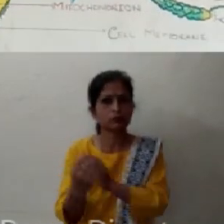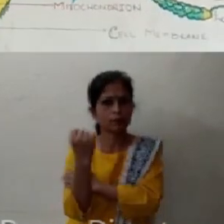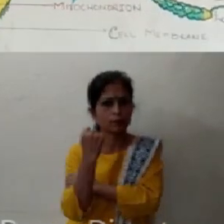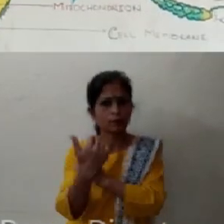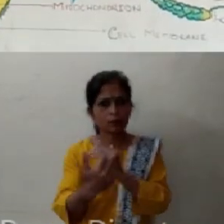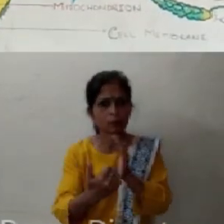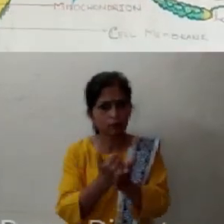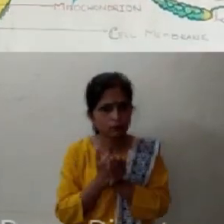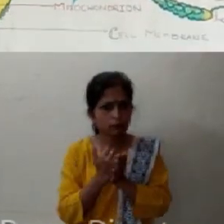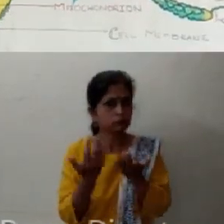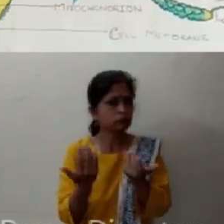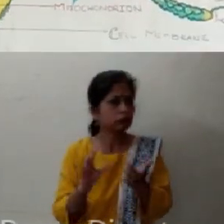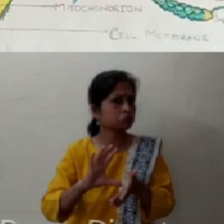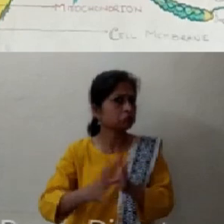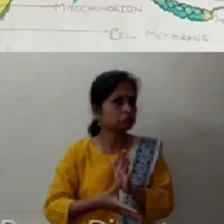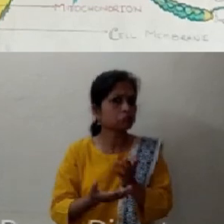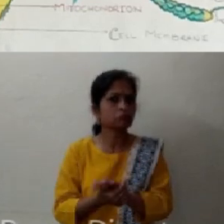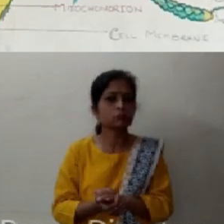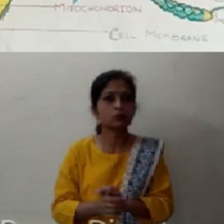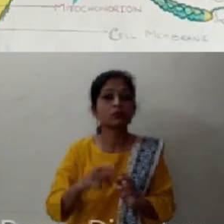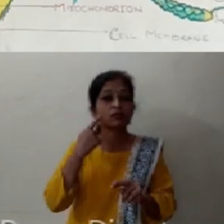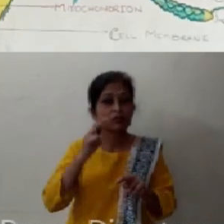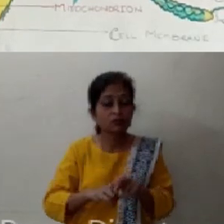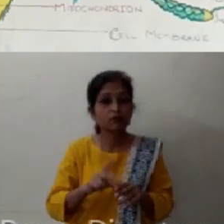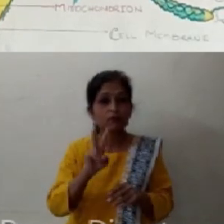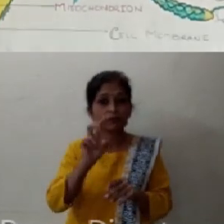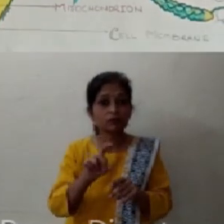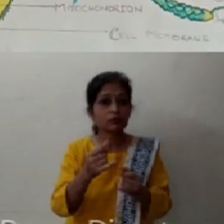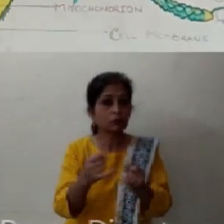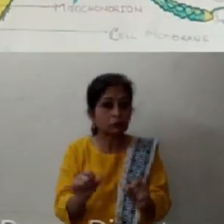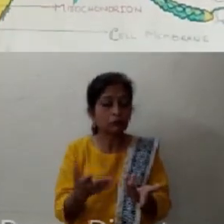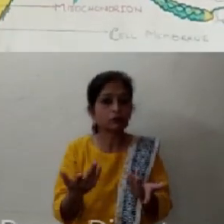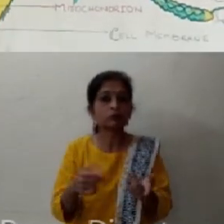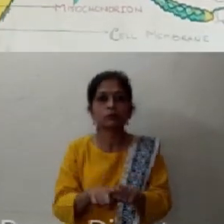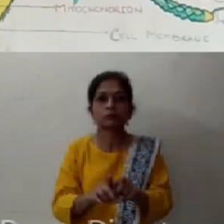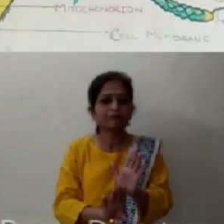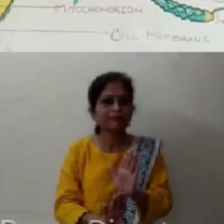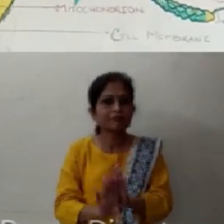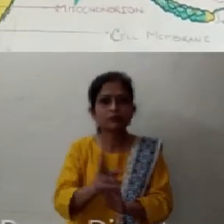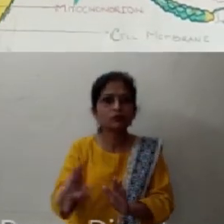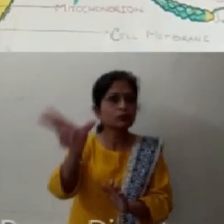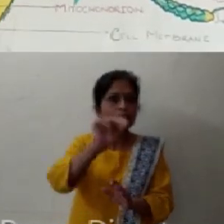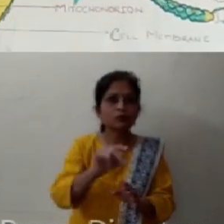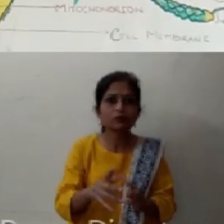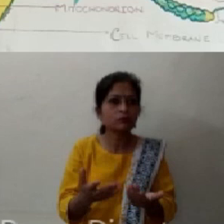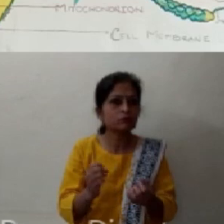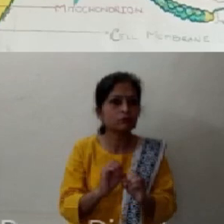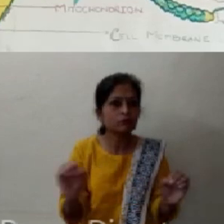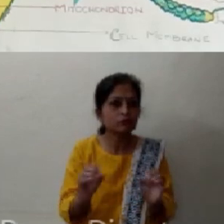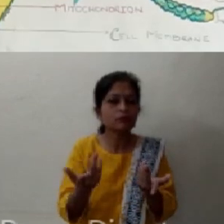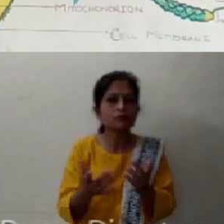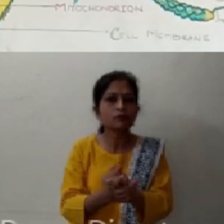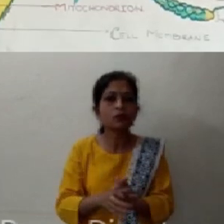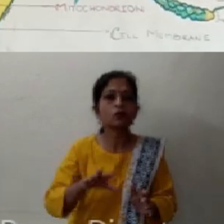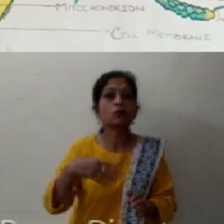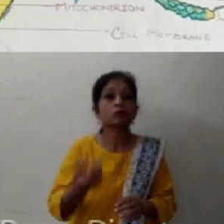से शक्ति ले सकता है। अगर टूट फूट जाए इसमें से कुछ तो उसे मरम्मत भी नहीं कर सकता,